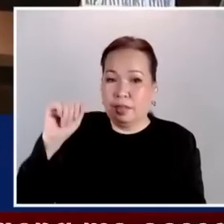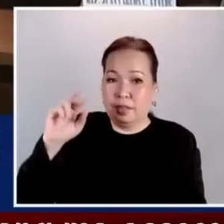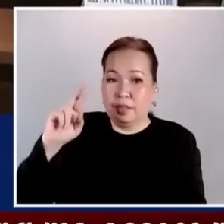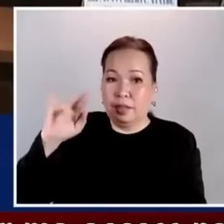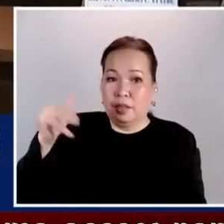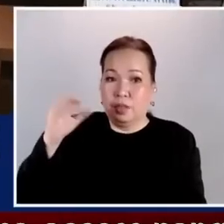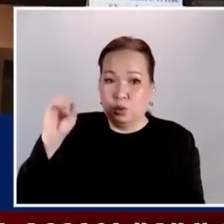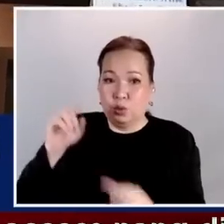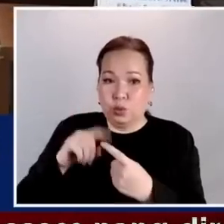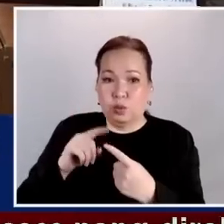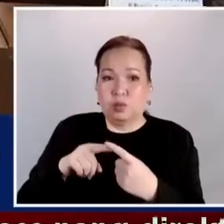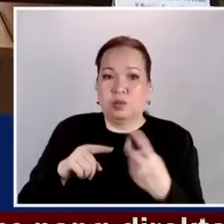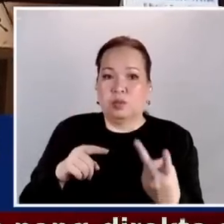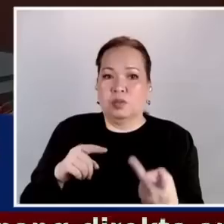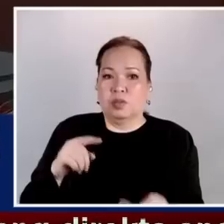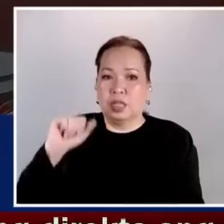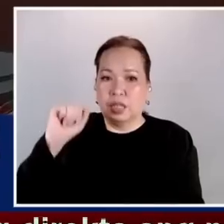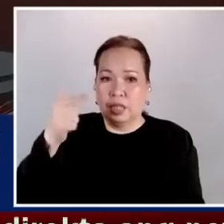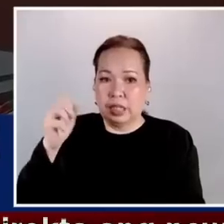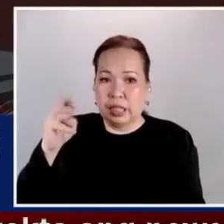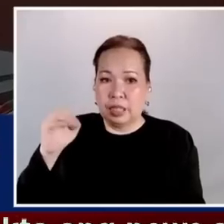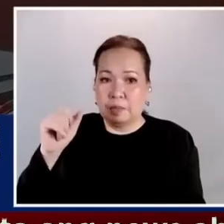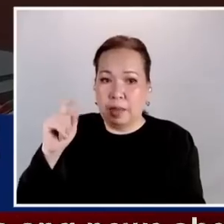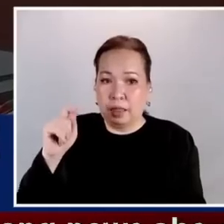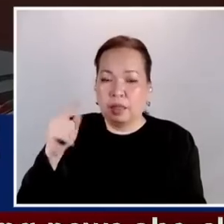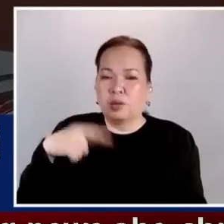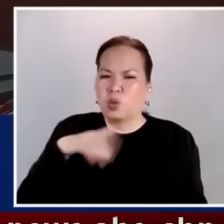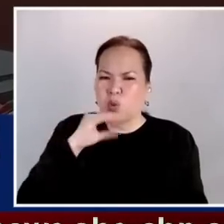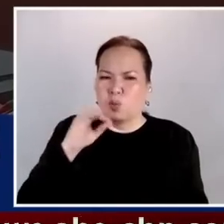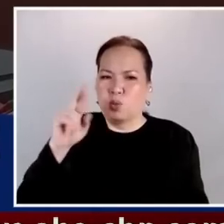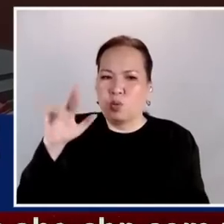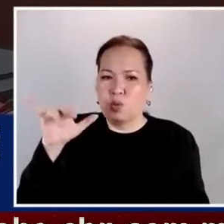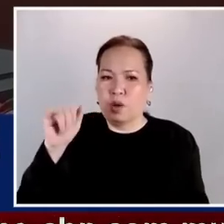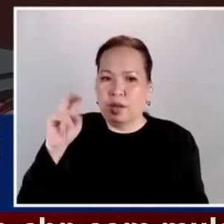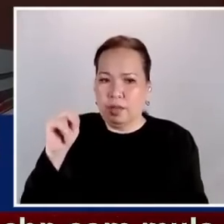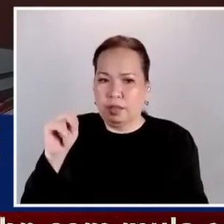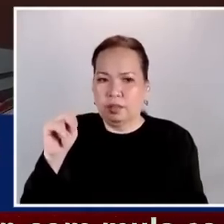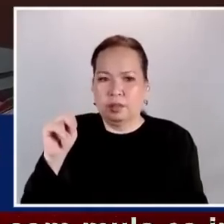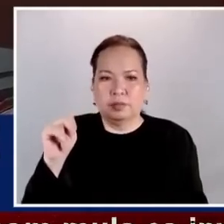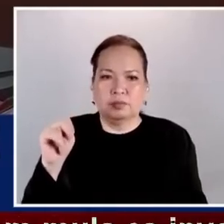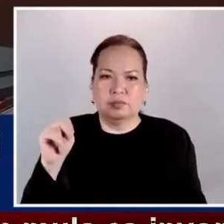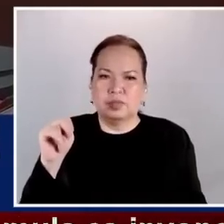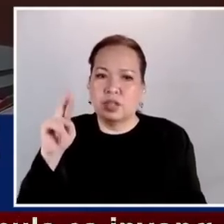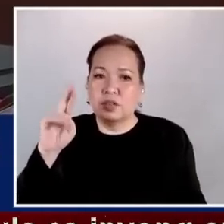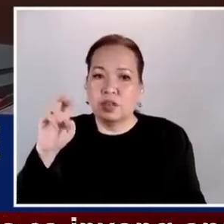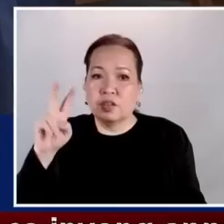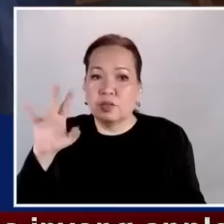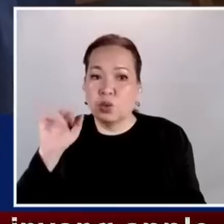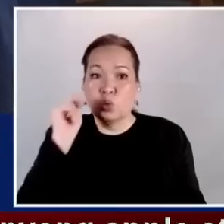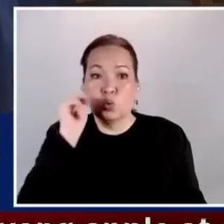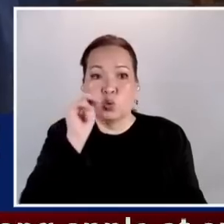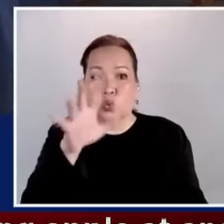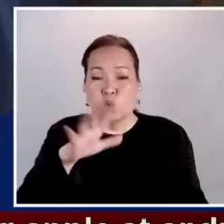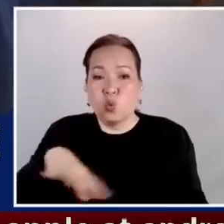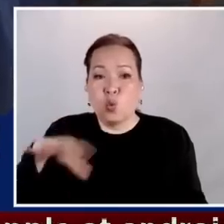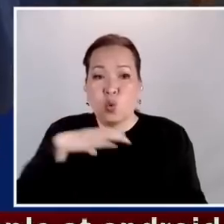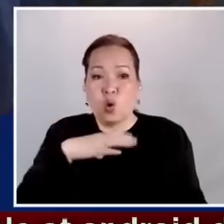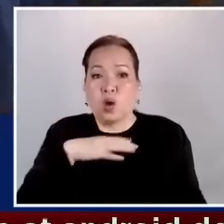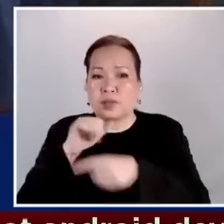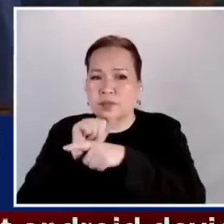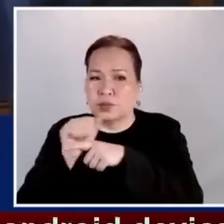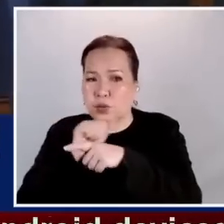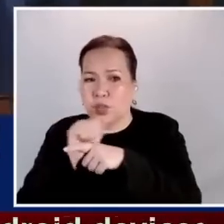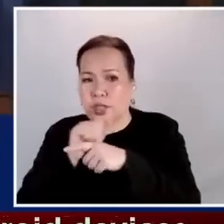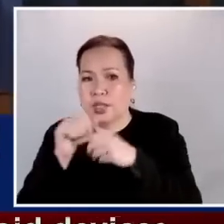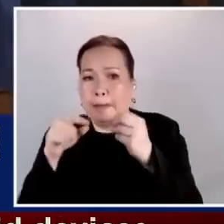List Congressman-elect Brian Revilla sa 28 bagong kongresista na sumalang sa 3 araw na executive course on